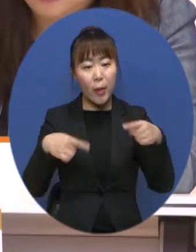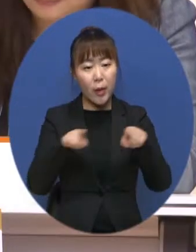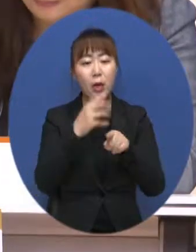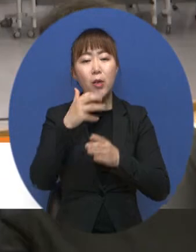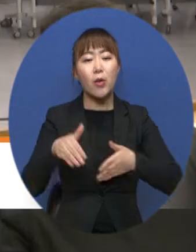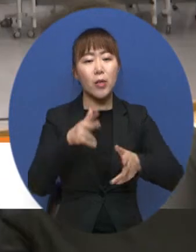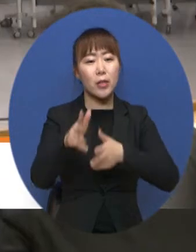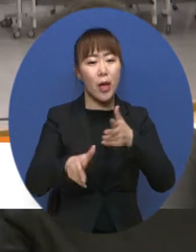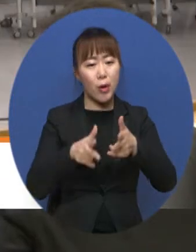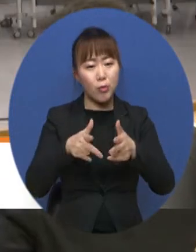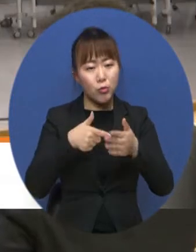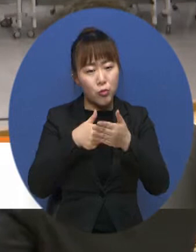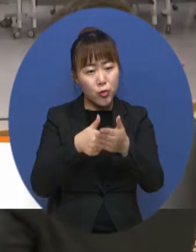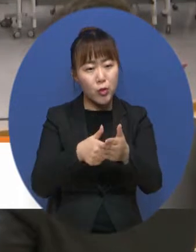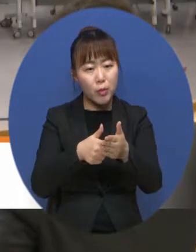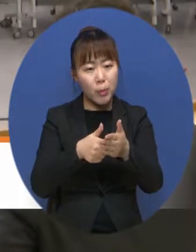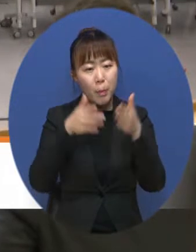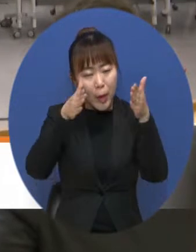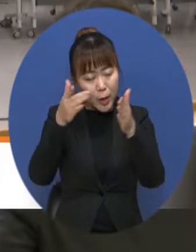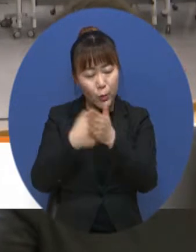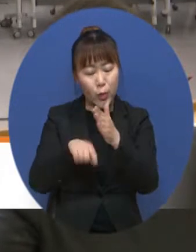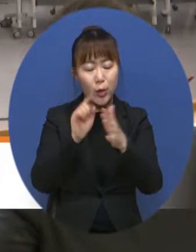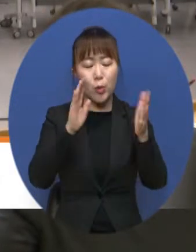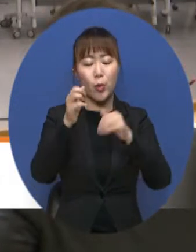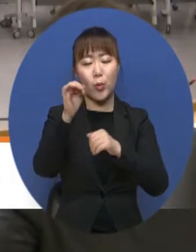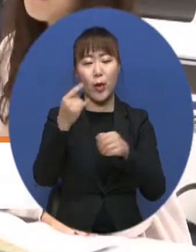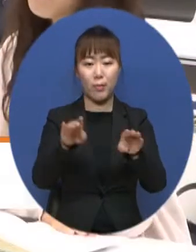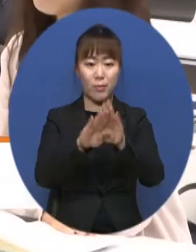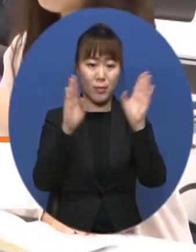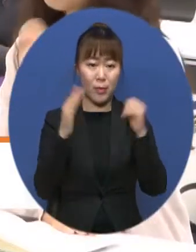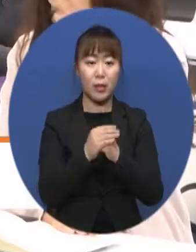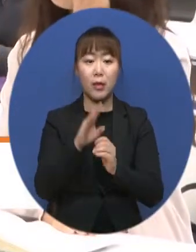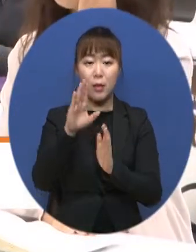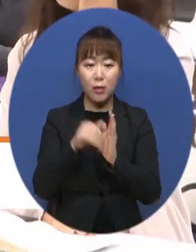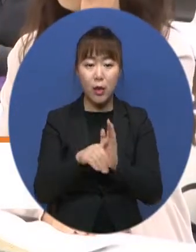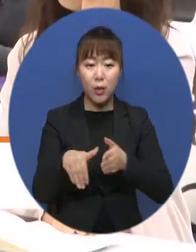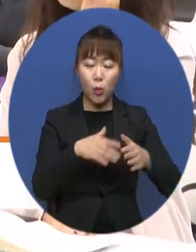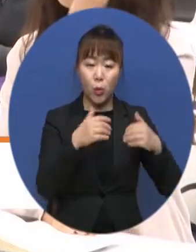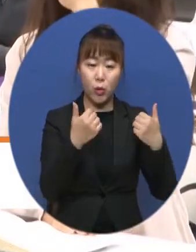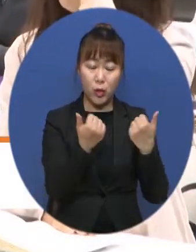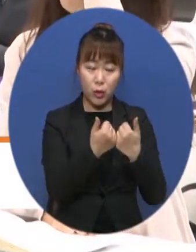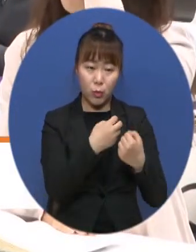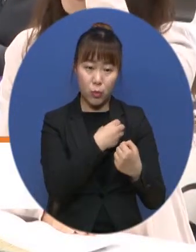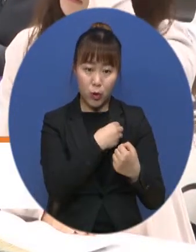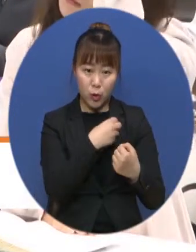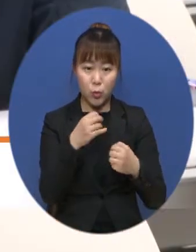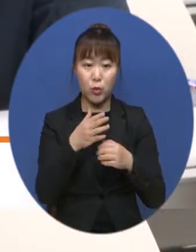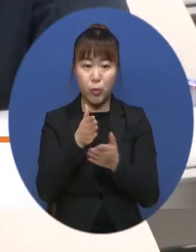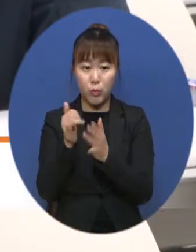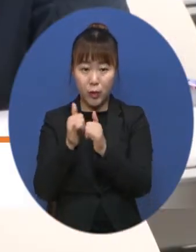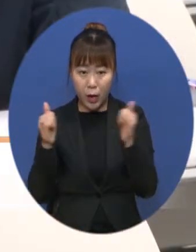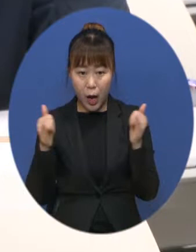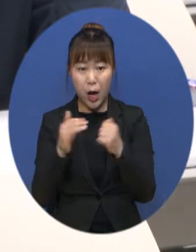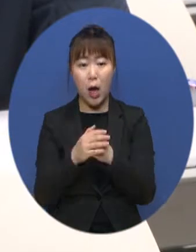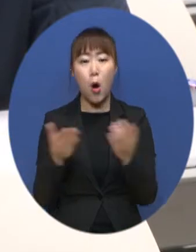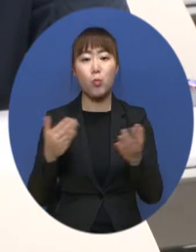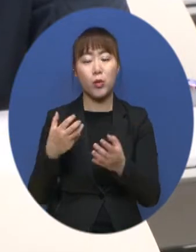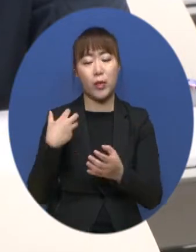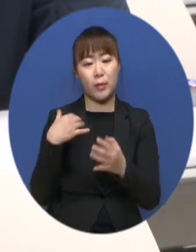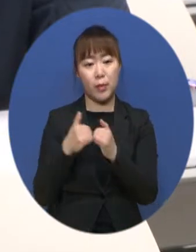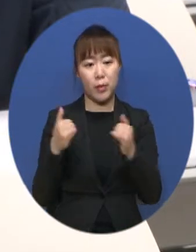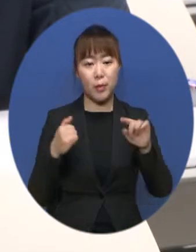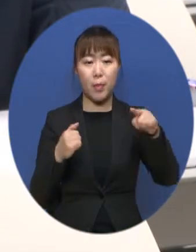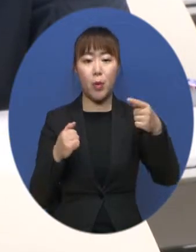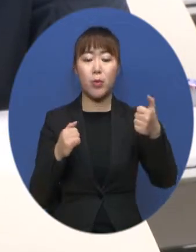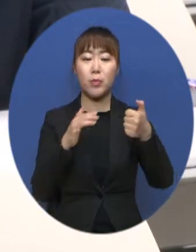방향을 찾기 위한 토론회를 열었습니다. 이날 토론회에는 도의원과 전문가, 도와 시군 업무 담당자 등